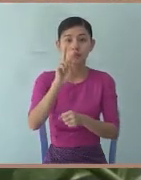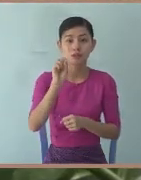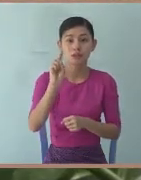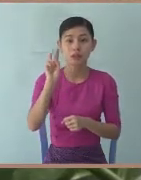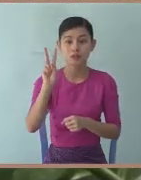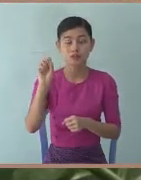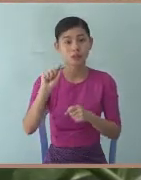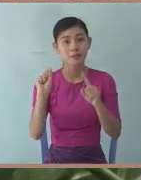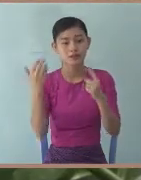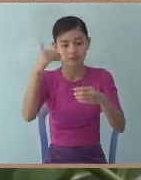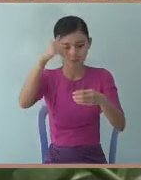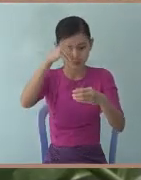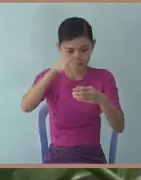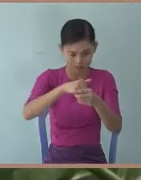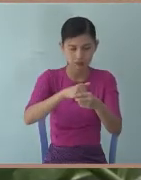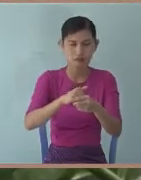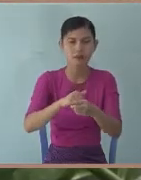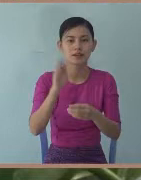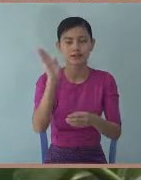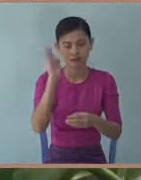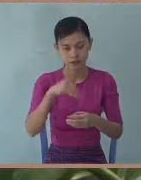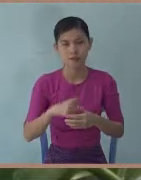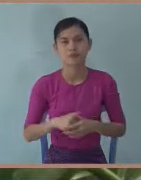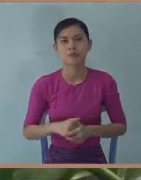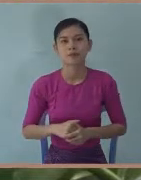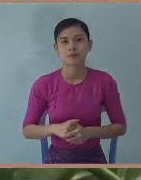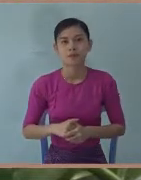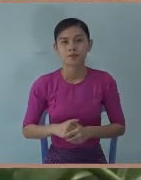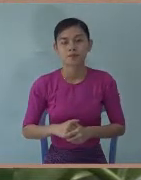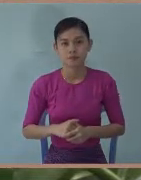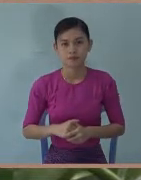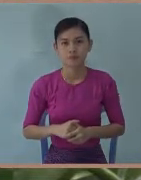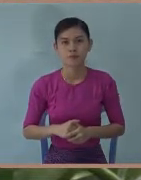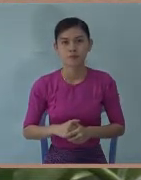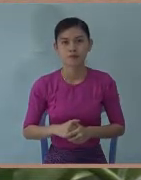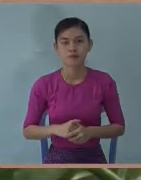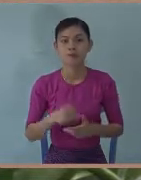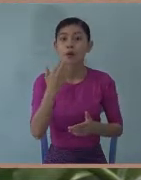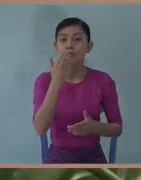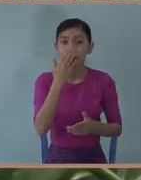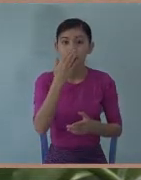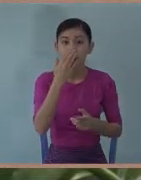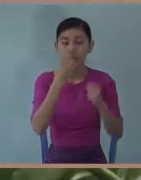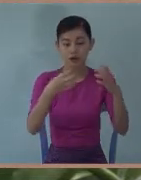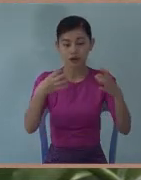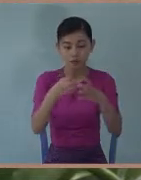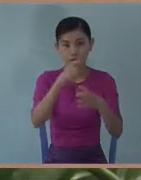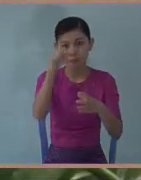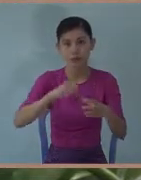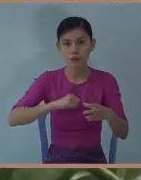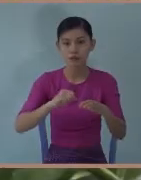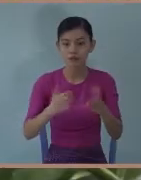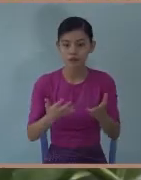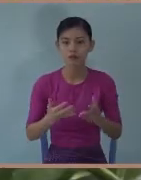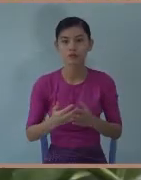านเสียยุ่งเก่าไปบ่เนาะปัทมาเราจะฟาสต์ฟูดอ่ะปัทมาเราจะพูดไปยามเออปีดูเดียวนี่แม่บ่เนาะไอ้แกเออปาร์ตี้ทุ